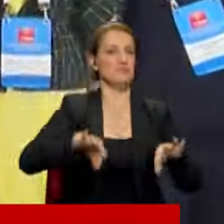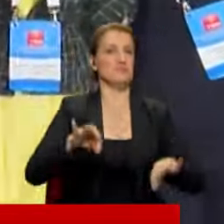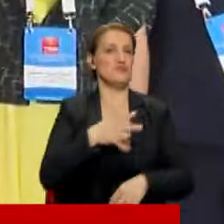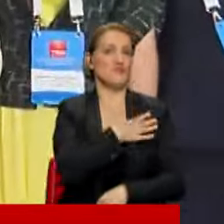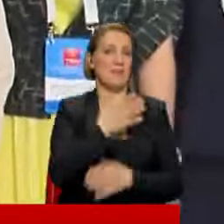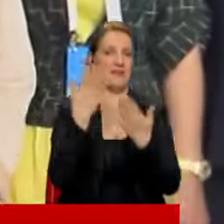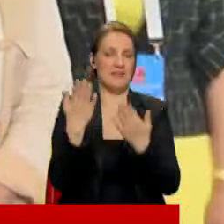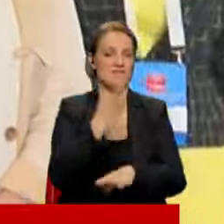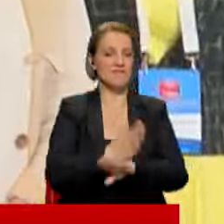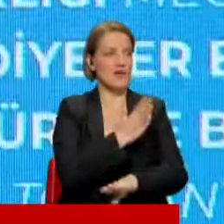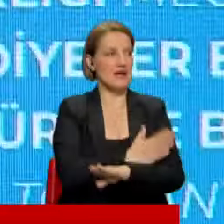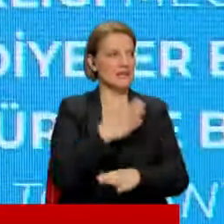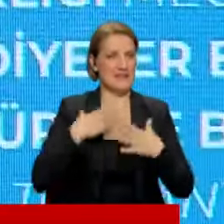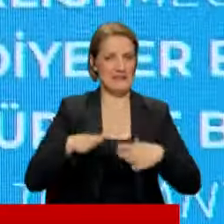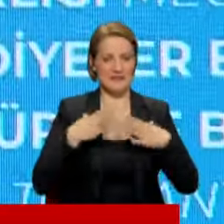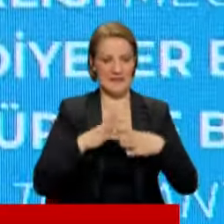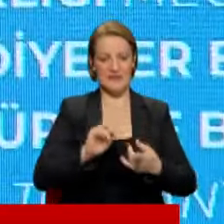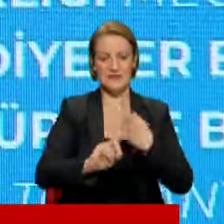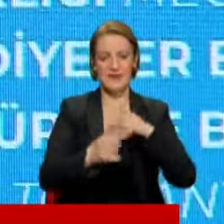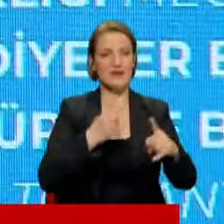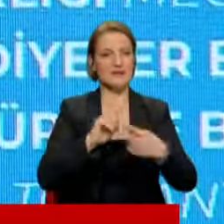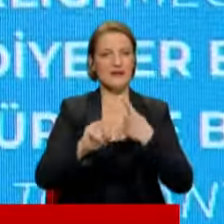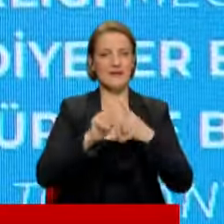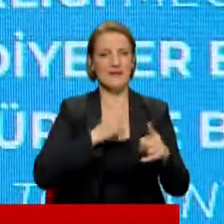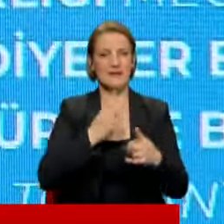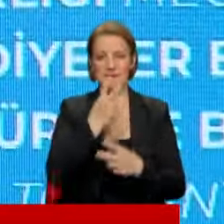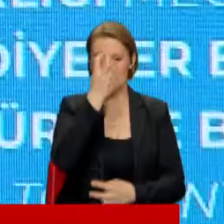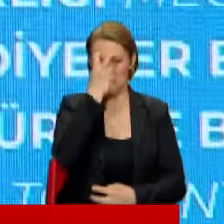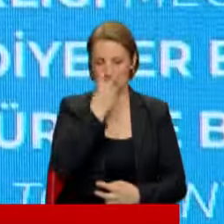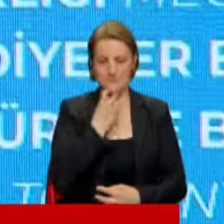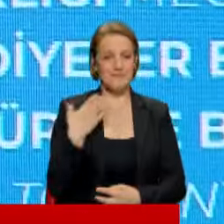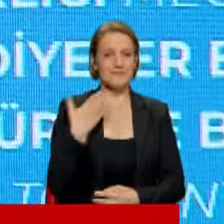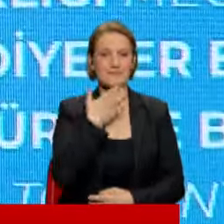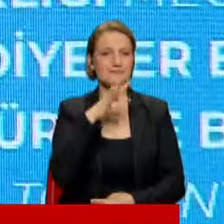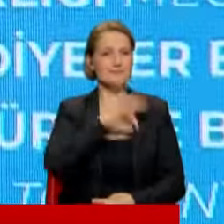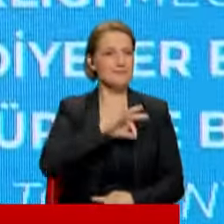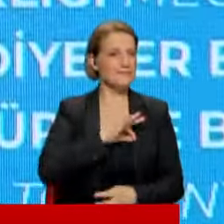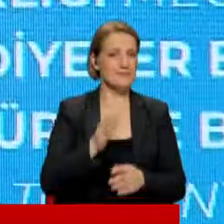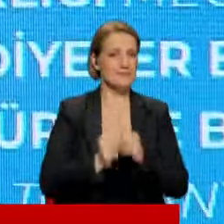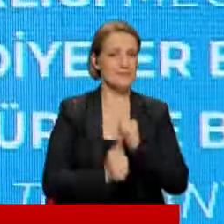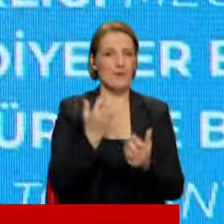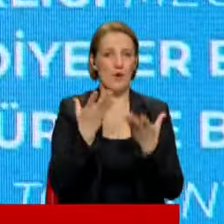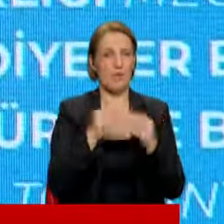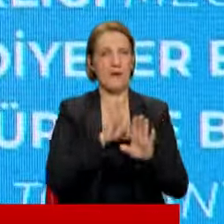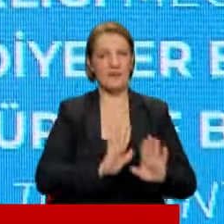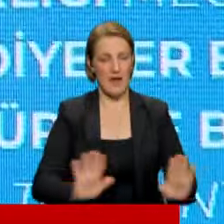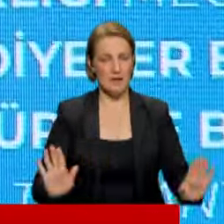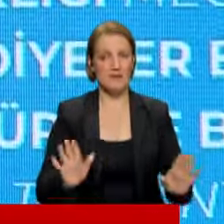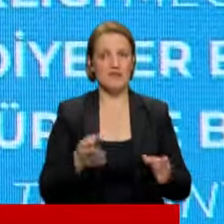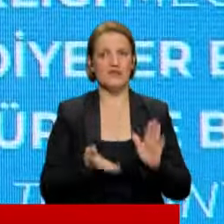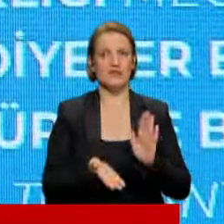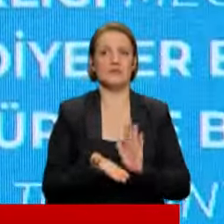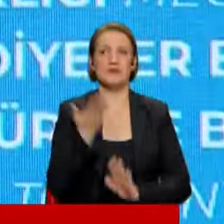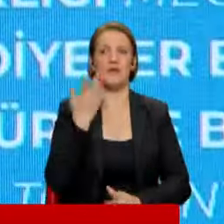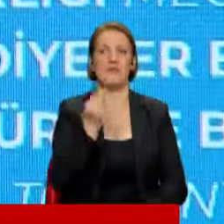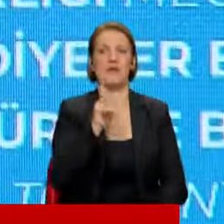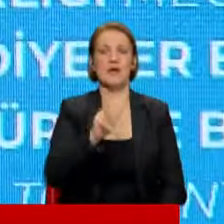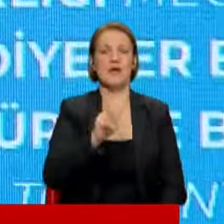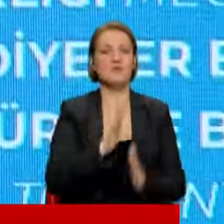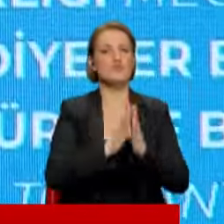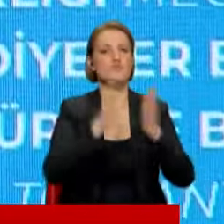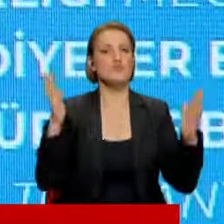vatandaşın talebi siyasetin imtiyaz ve çıkar kavgası olmaktan artık çıkarılmasıdır büyük ve